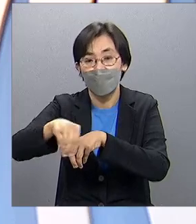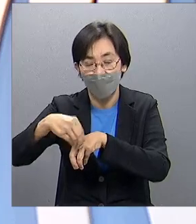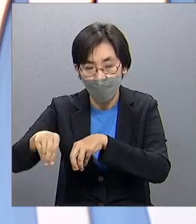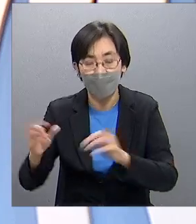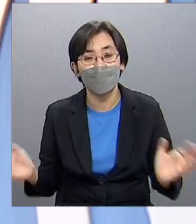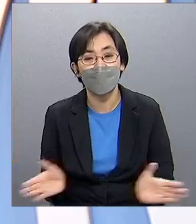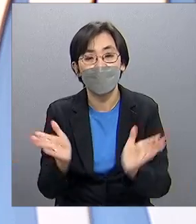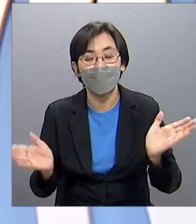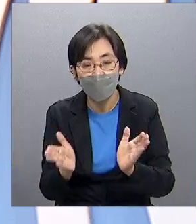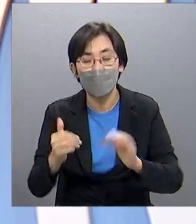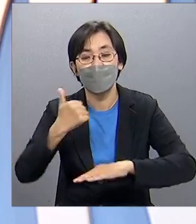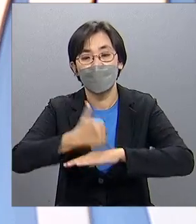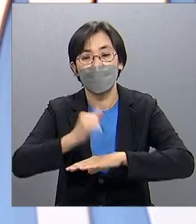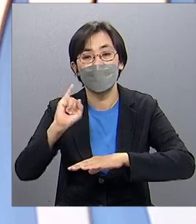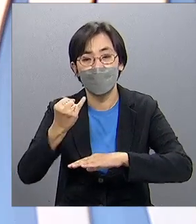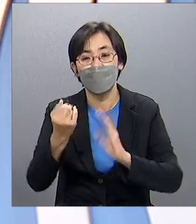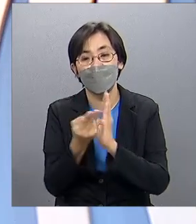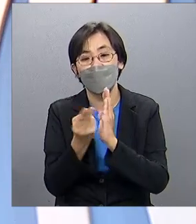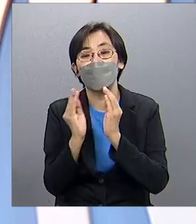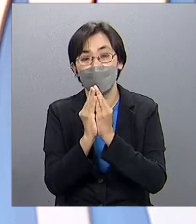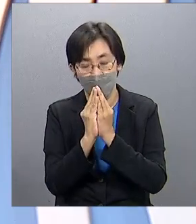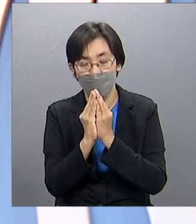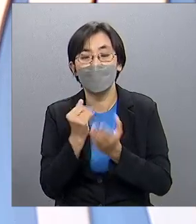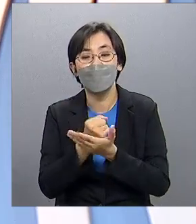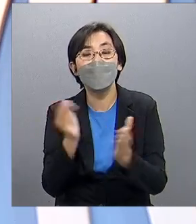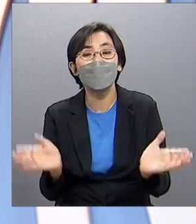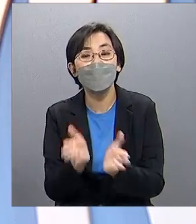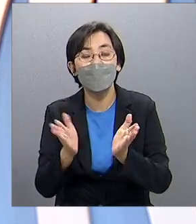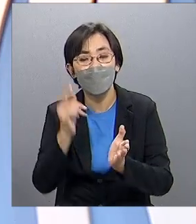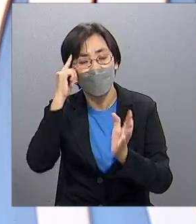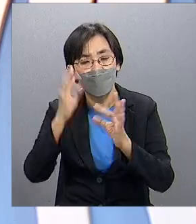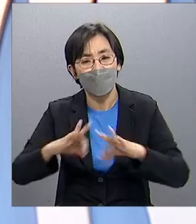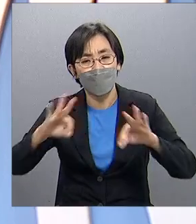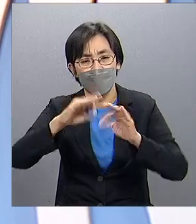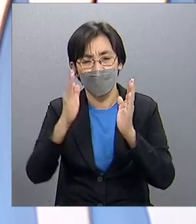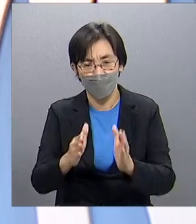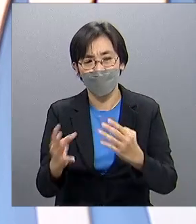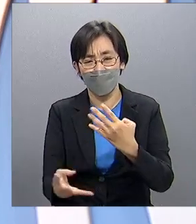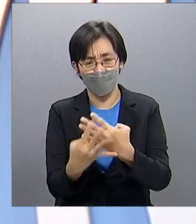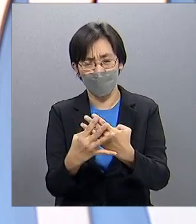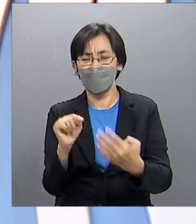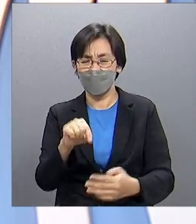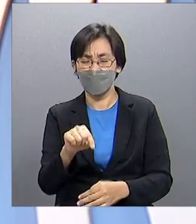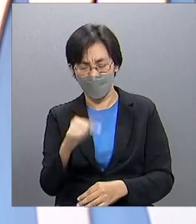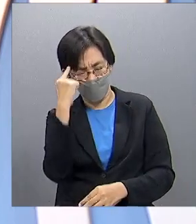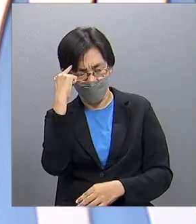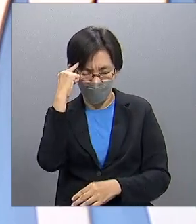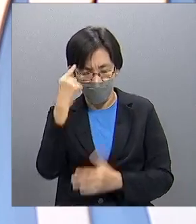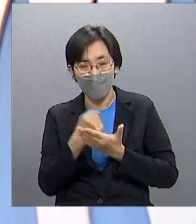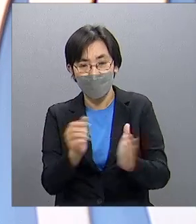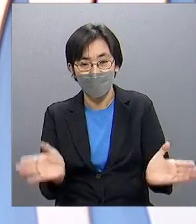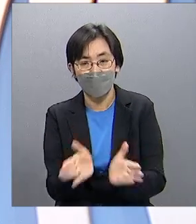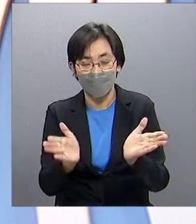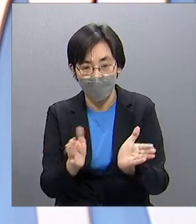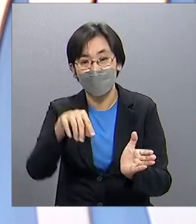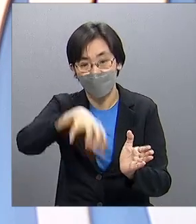านผู้ว่าราชการจังหวัดหนองบัวลำภูนะคะที่ได้เห็นความสำคัญและได้มีการพัฒนาให้เรือนจำชั่วคราวบ้านห้วยเตยนะคะกลายเป็นแหล่ง